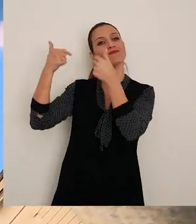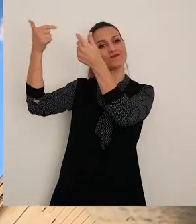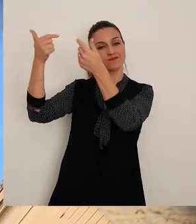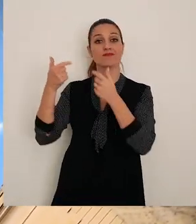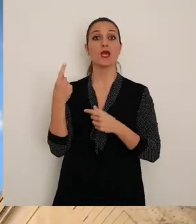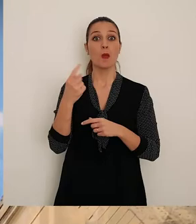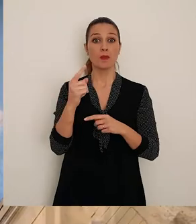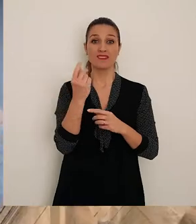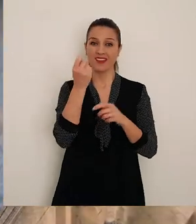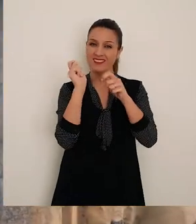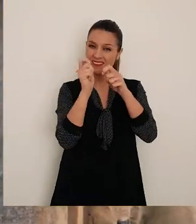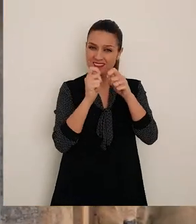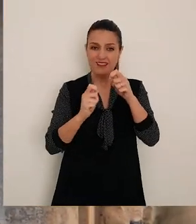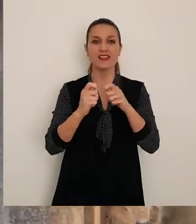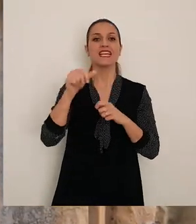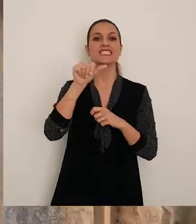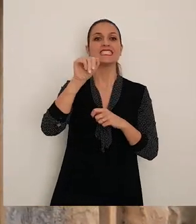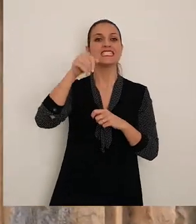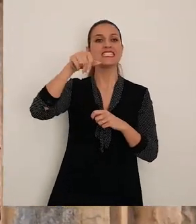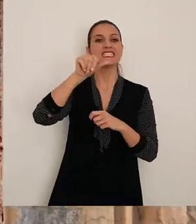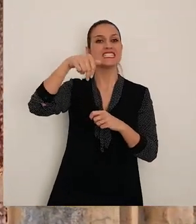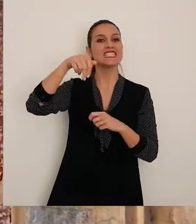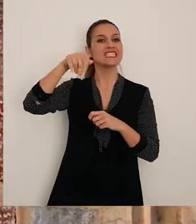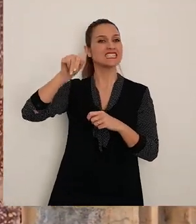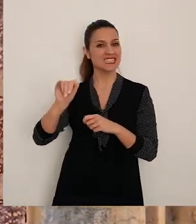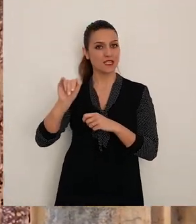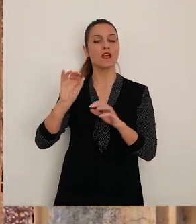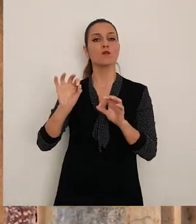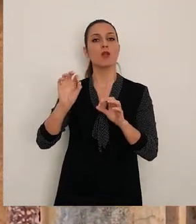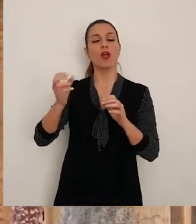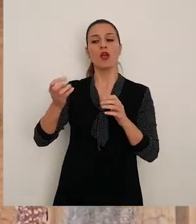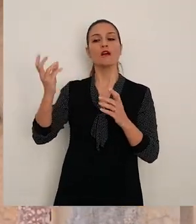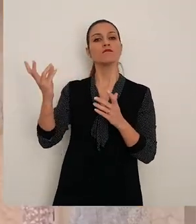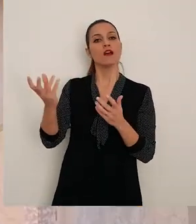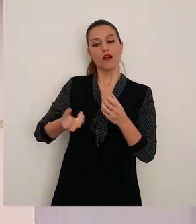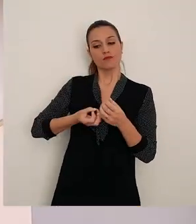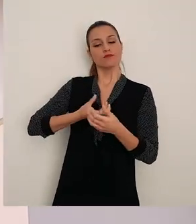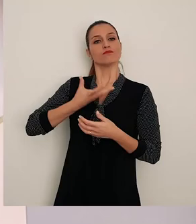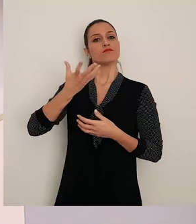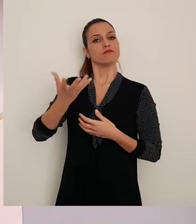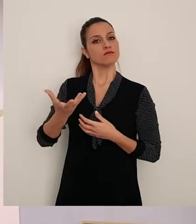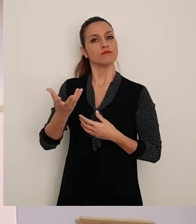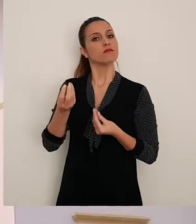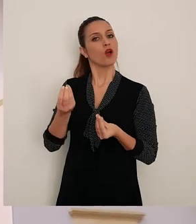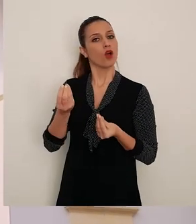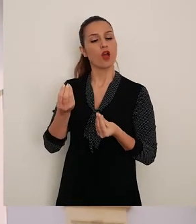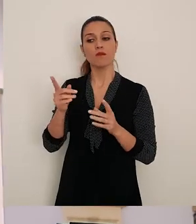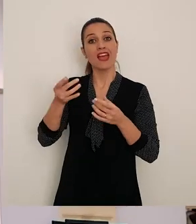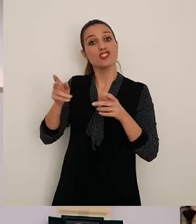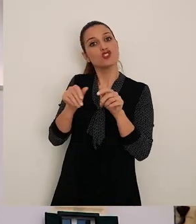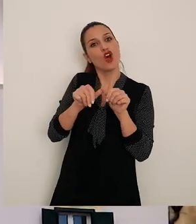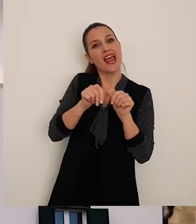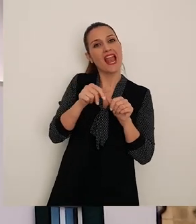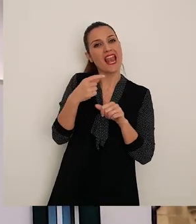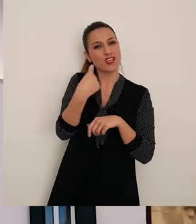Essa è opera dell'artista salentino Nino Sisinni, e a fare da musa e da modella ispiratrice all'opera creativa fu la sua sorella più piccola,